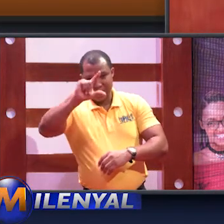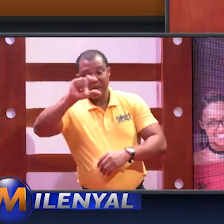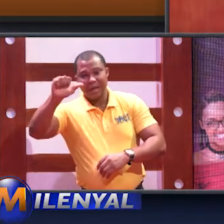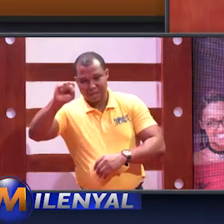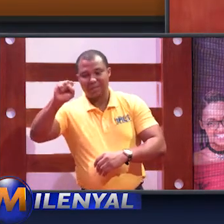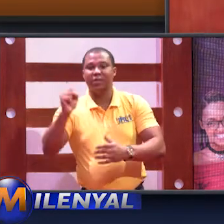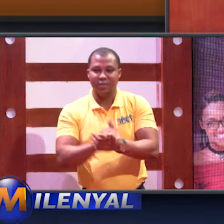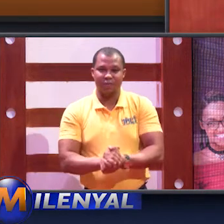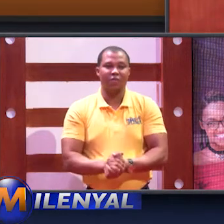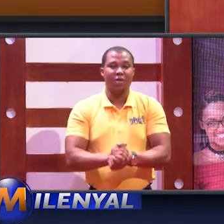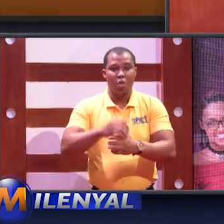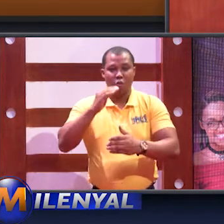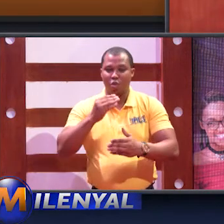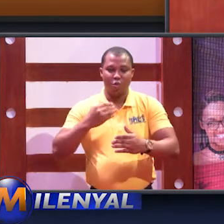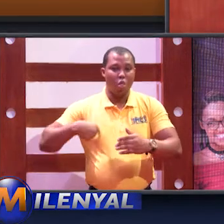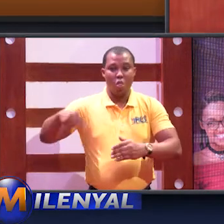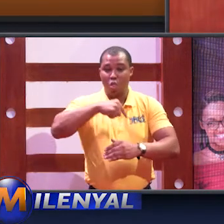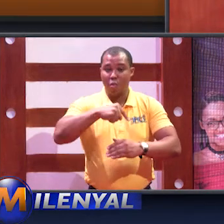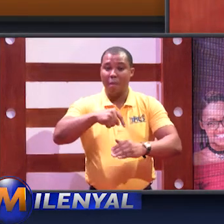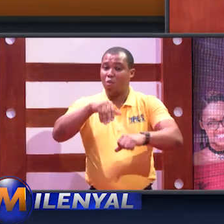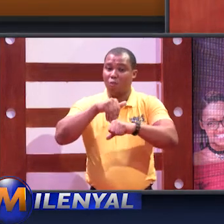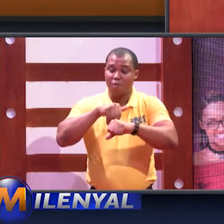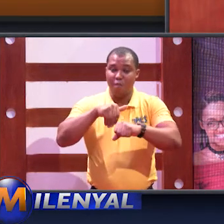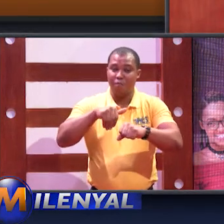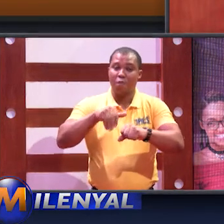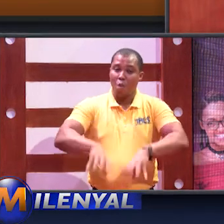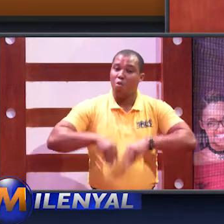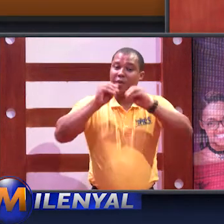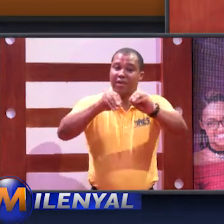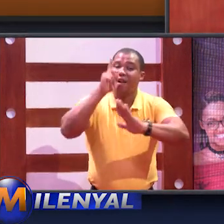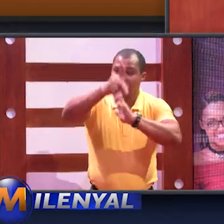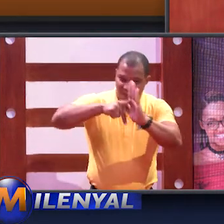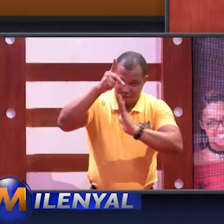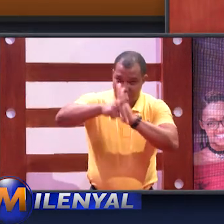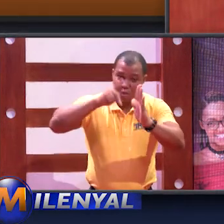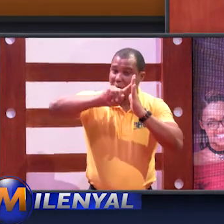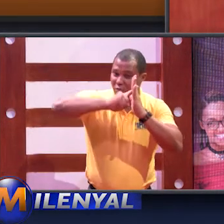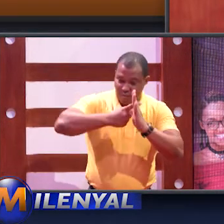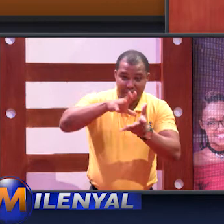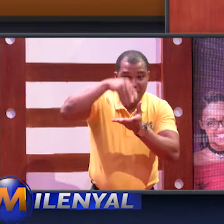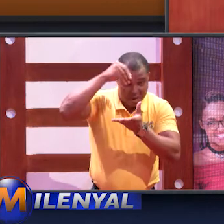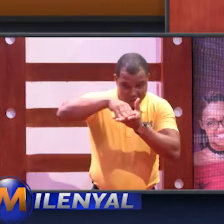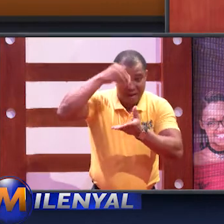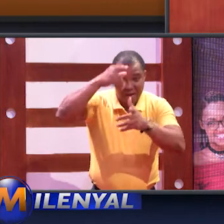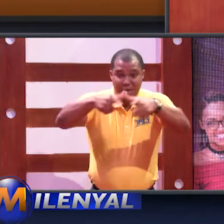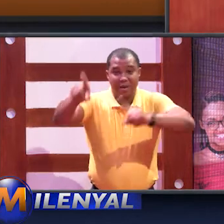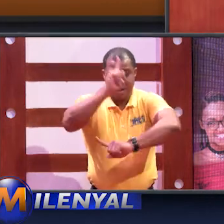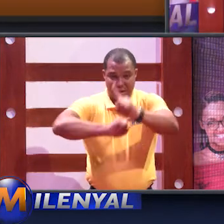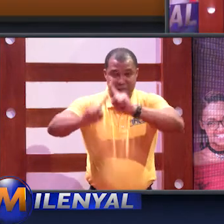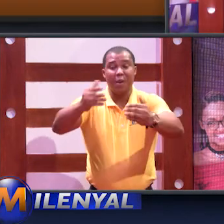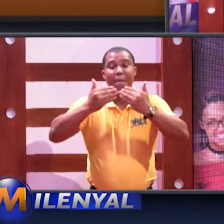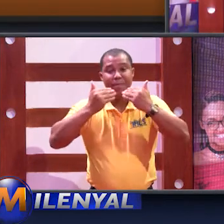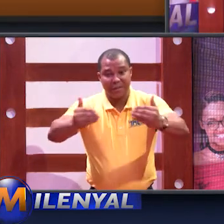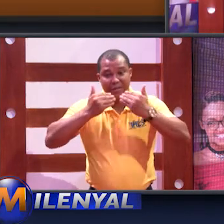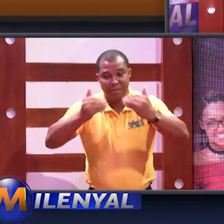apprendre, parce que nous toujours mettez des vidéos, tout ça. Donc, déjà là, quand vous commencez à apprendre Langue des Signes. Merci.